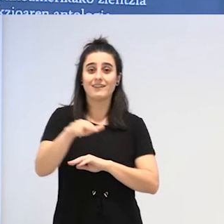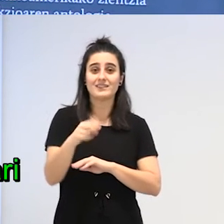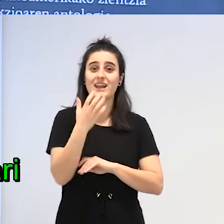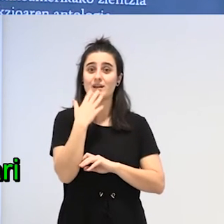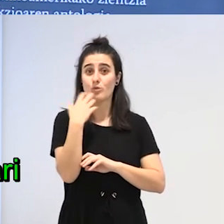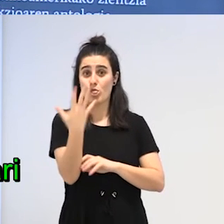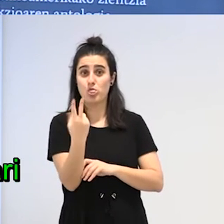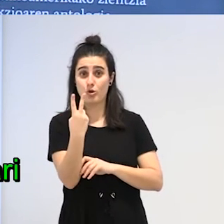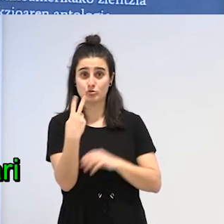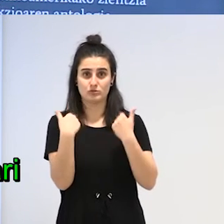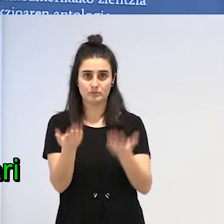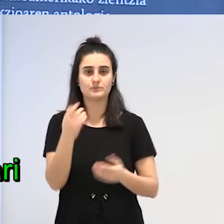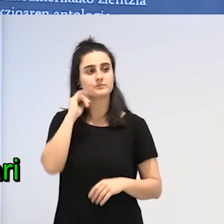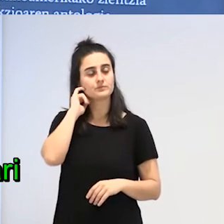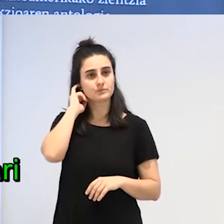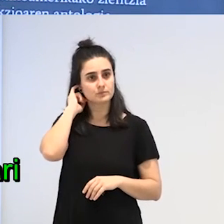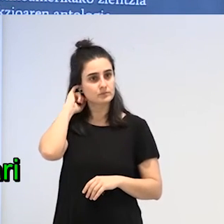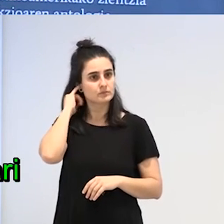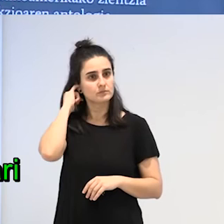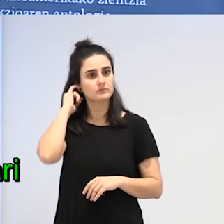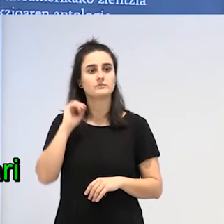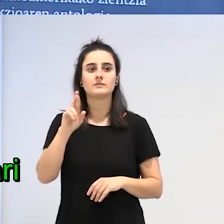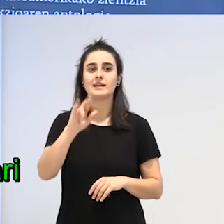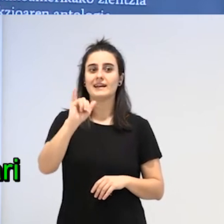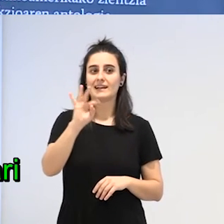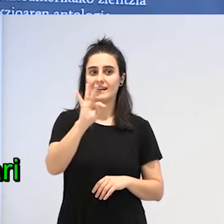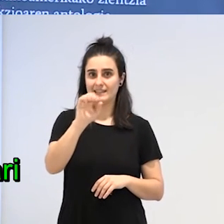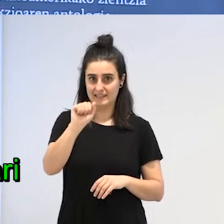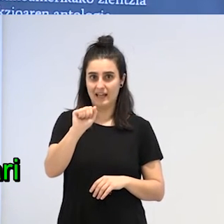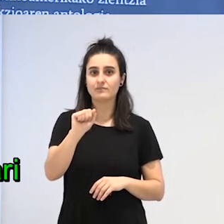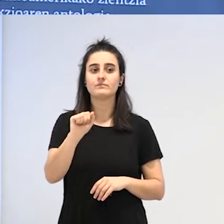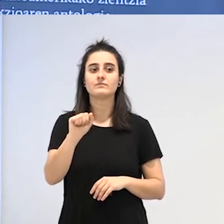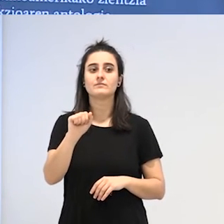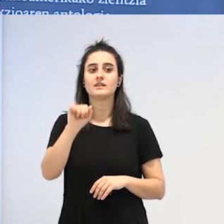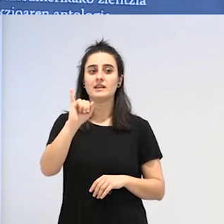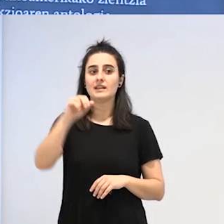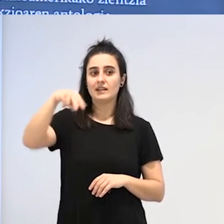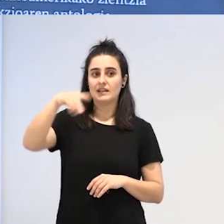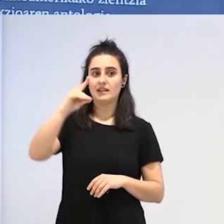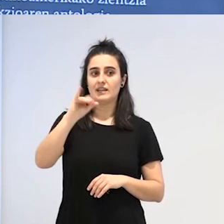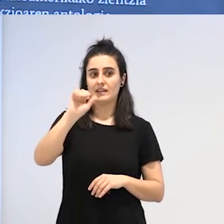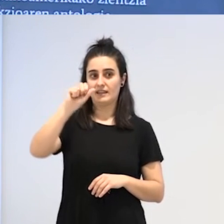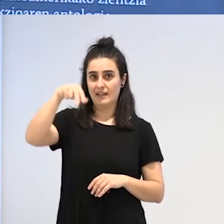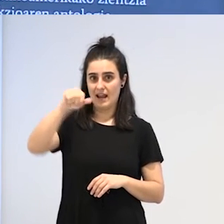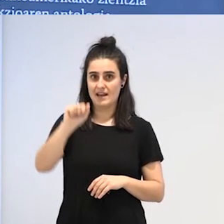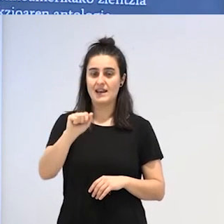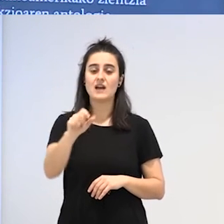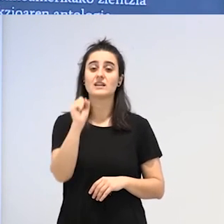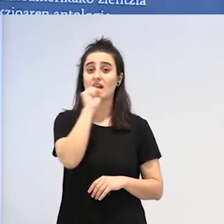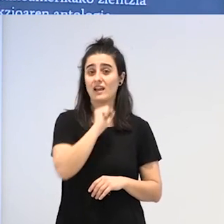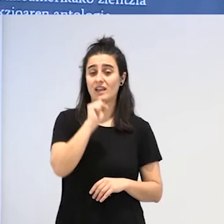dizkizuet, Rita Indiana, idazle eta bezlari dominikarrak, La mukama de omikunle,